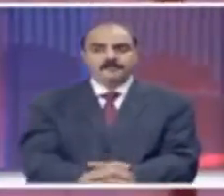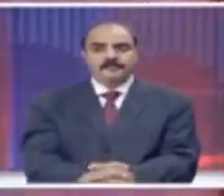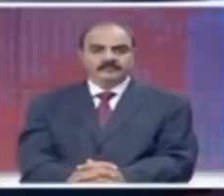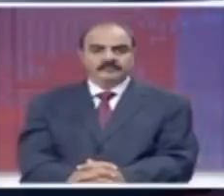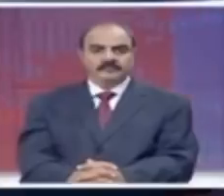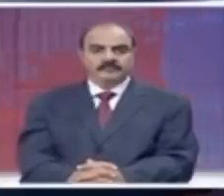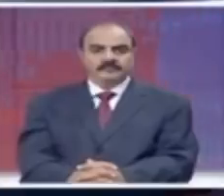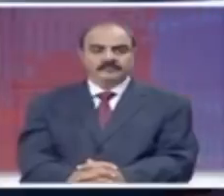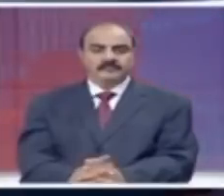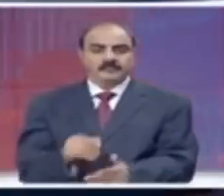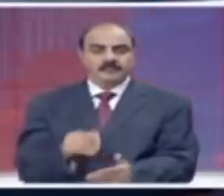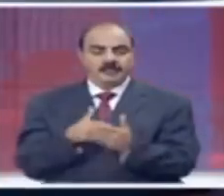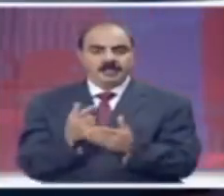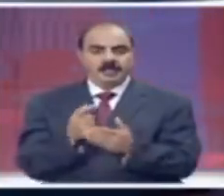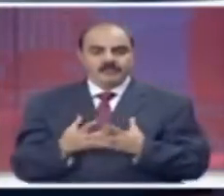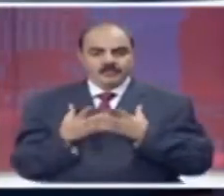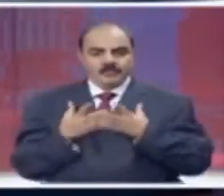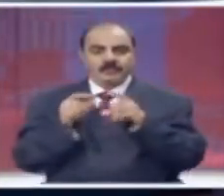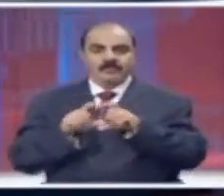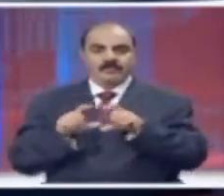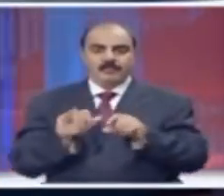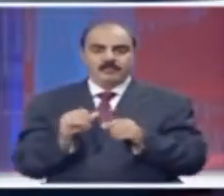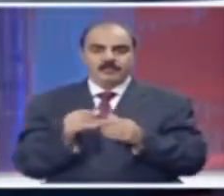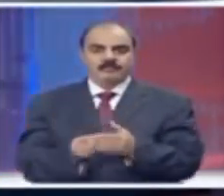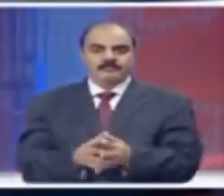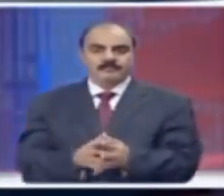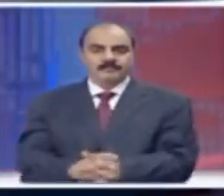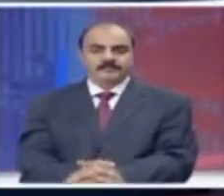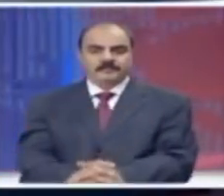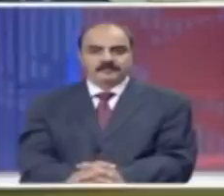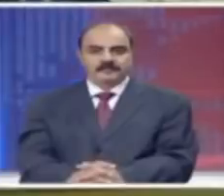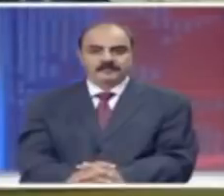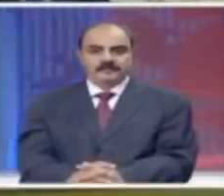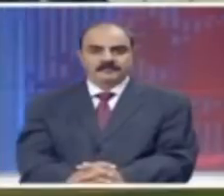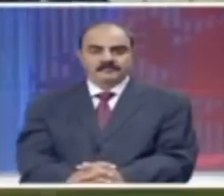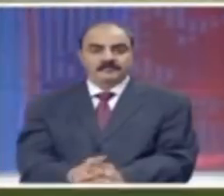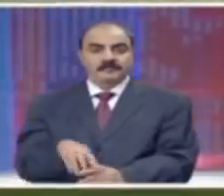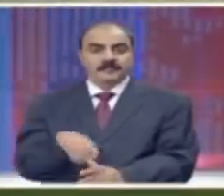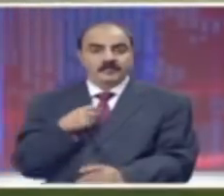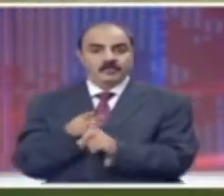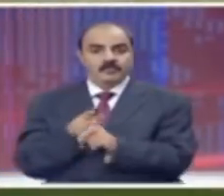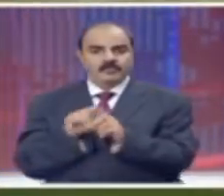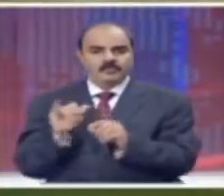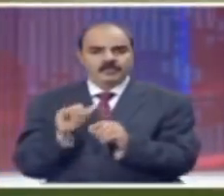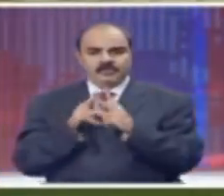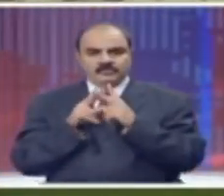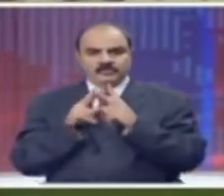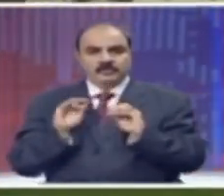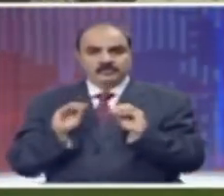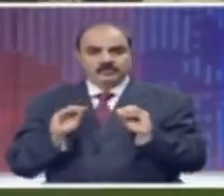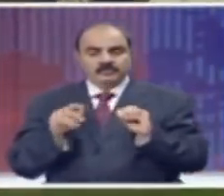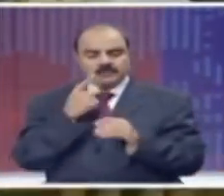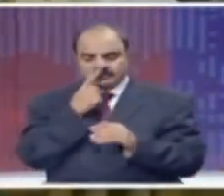المصري. نهاية الخامسة، وهذا تذكير بأبرز ما فيها من عناوين. رئيس الوزراء يشدد على